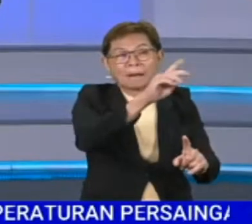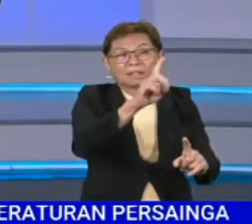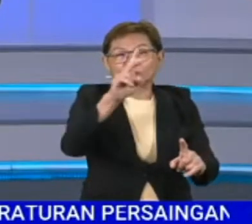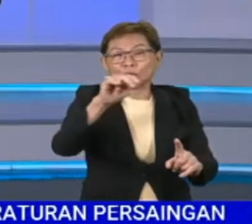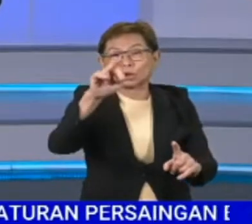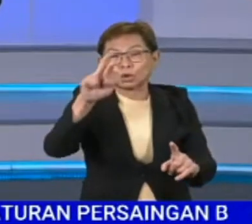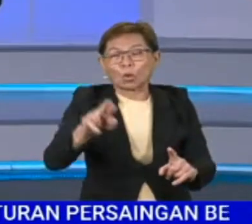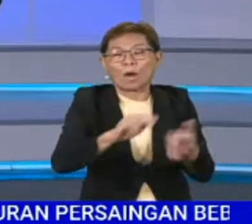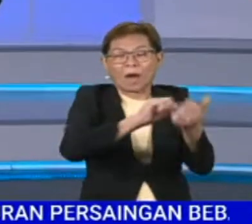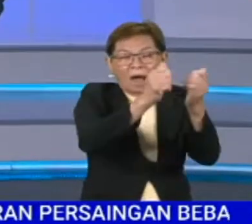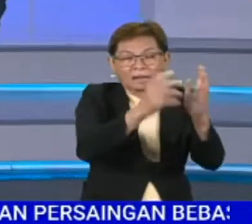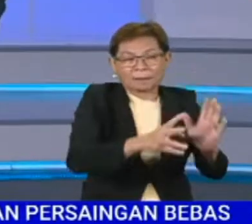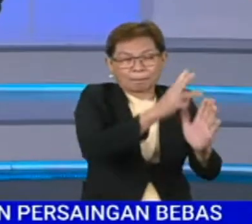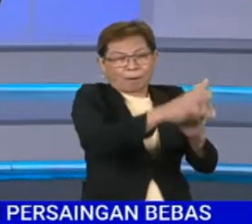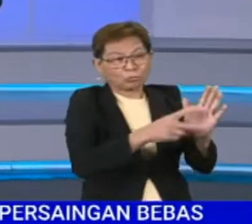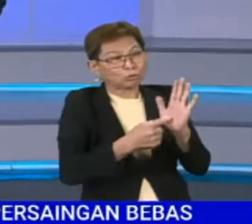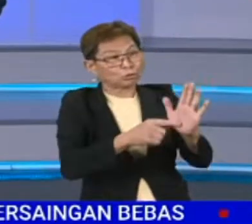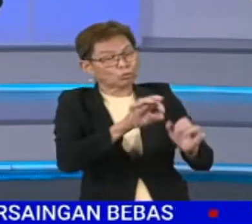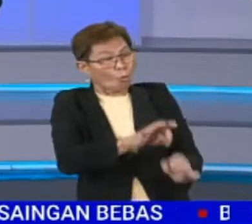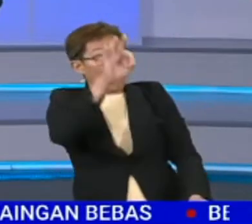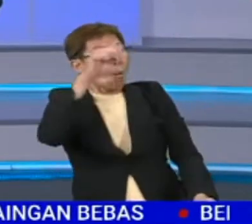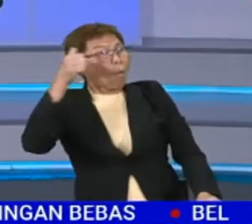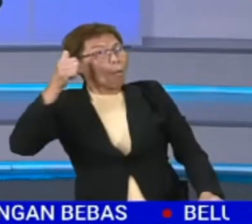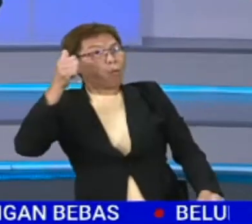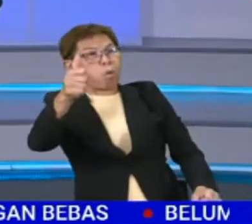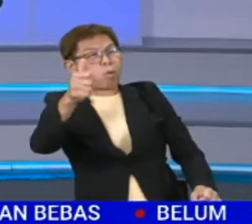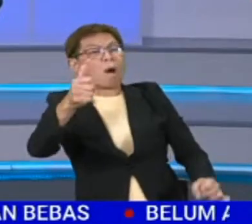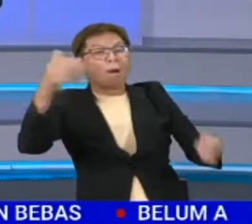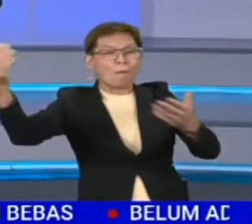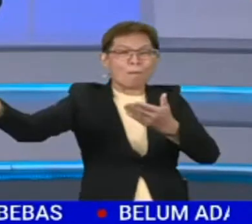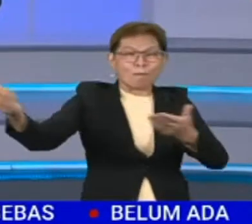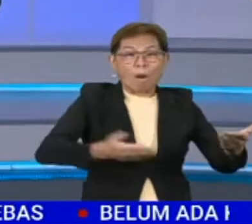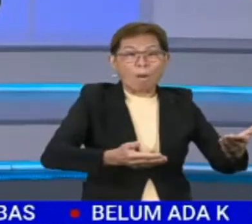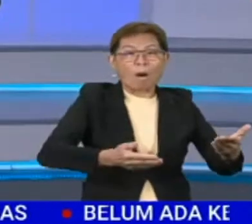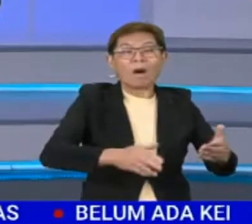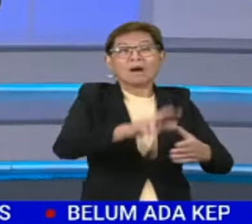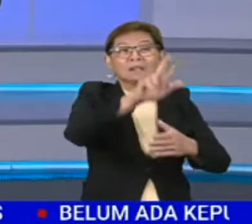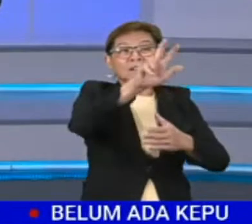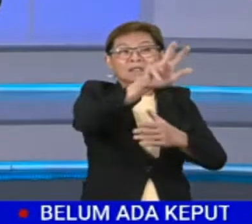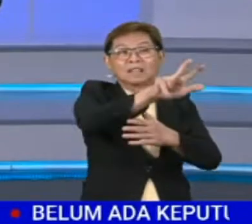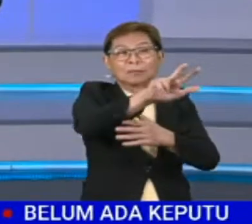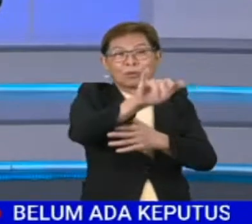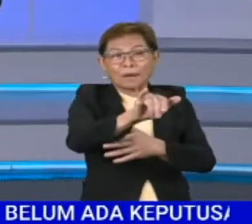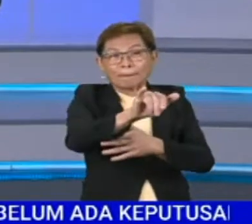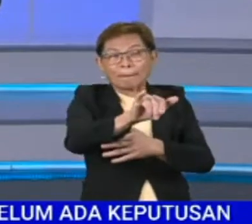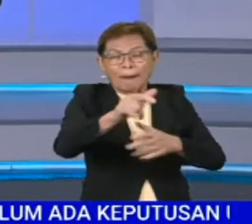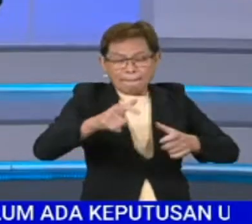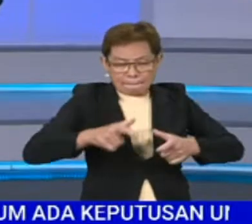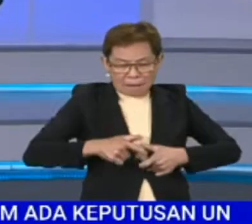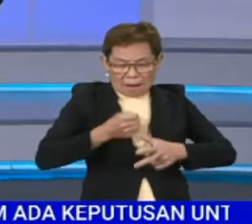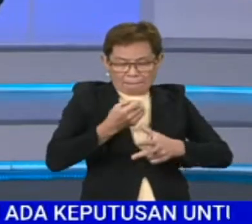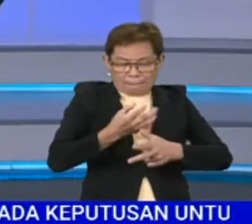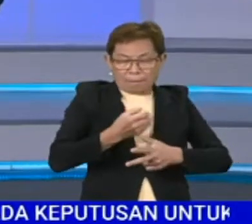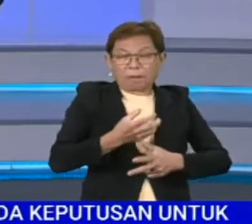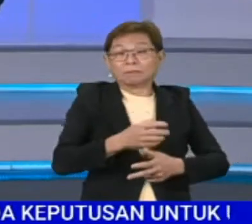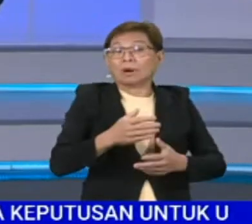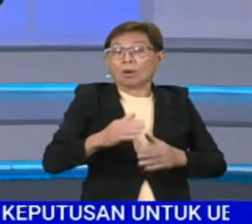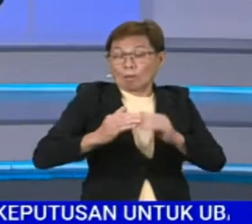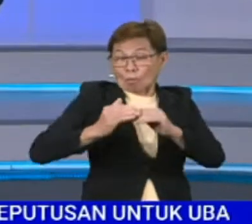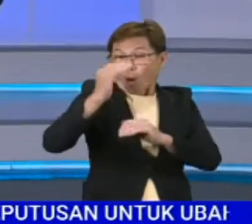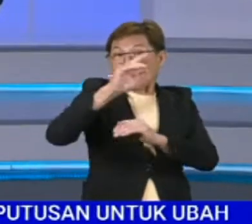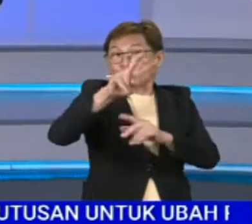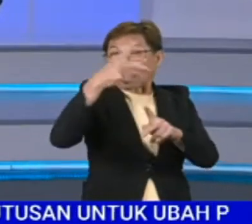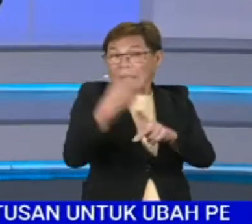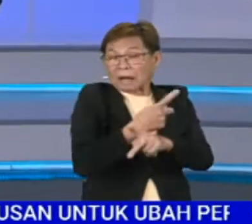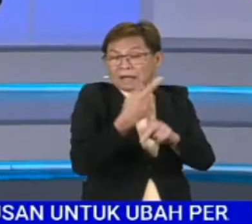atlet para kebangsaan semangat juang yang tinggi selepas membawa pulang 36 tiket masuk ia melebihi